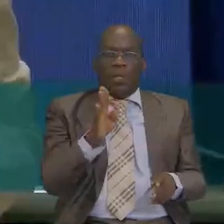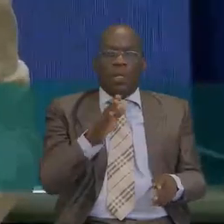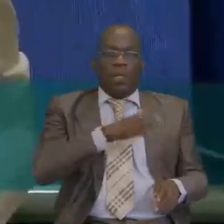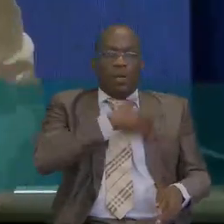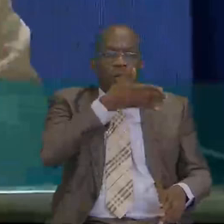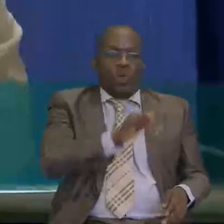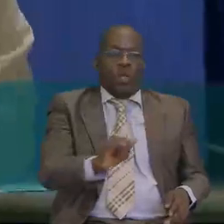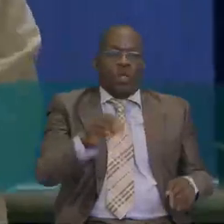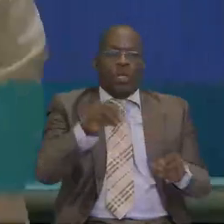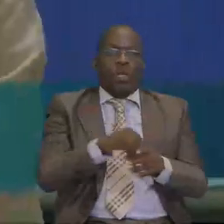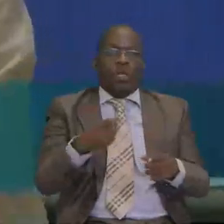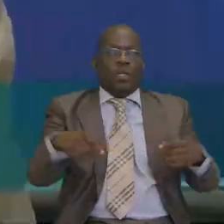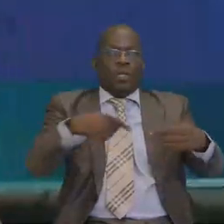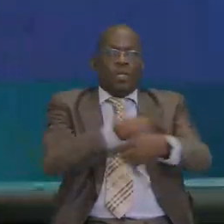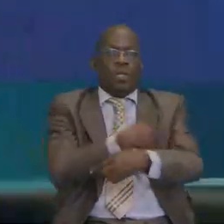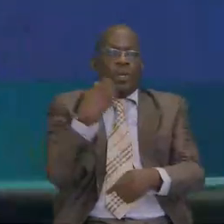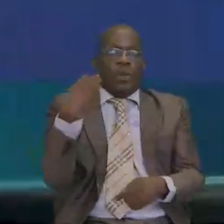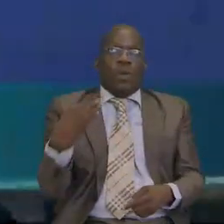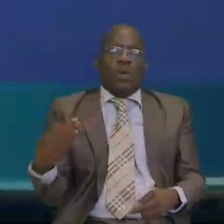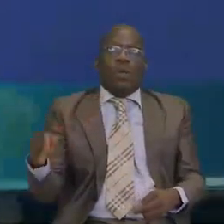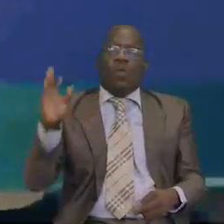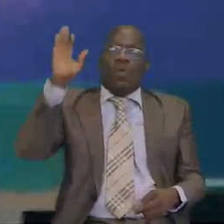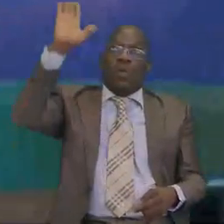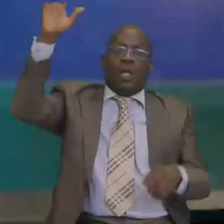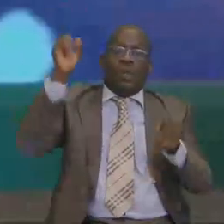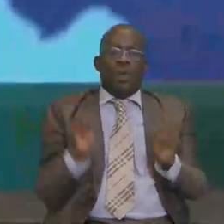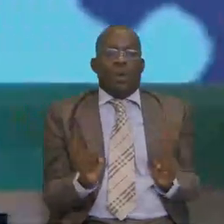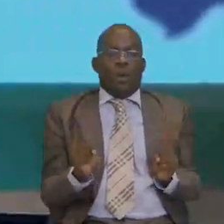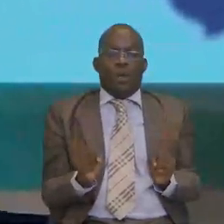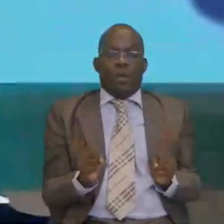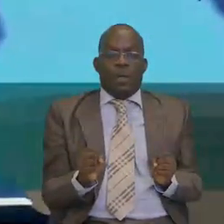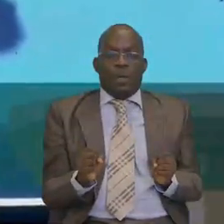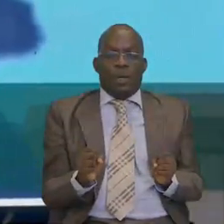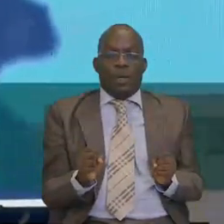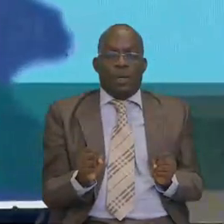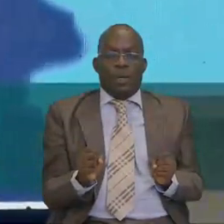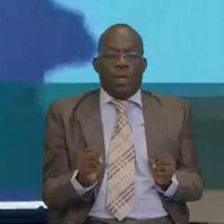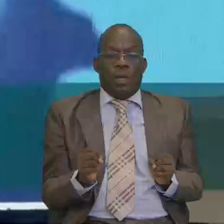Verset 3. Ton peuple est plein d'ardeur le jour de ta puissance.